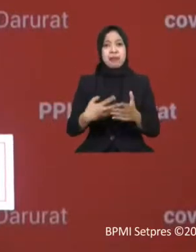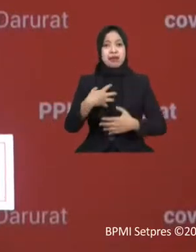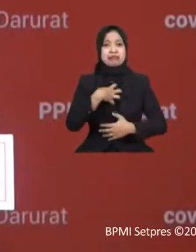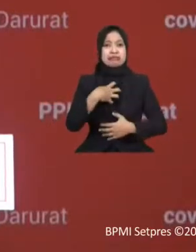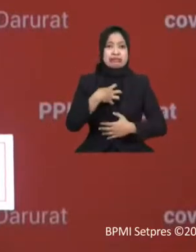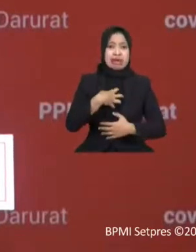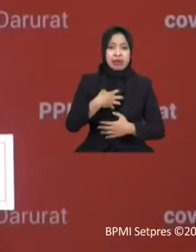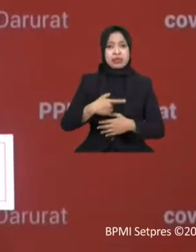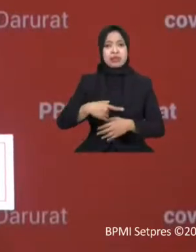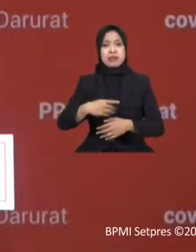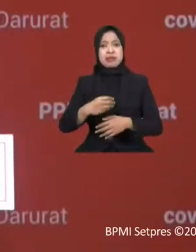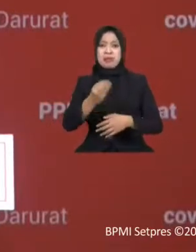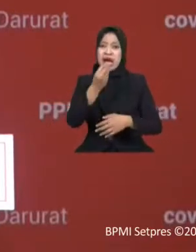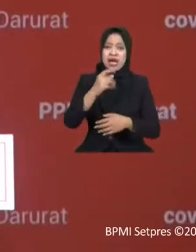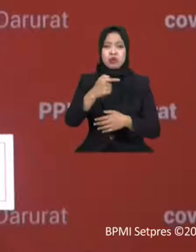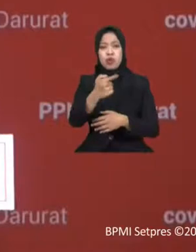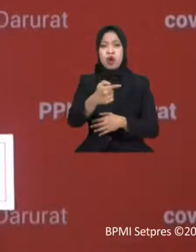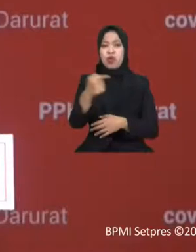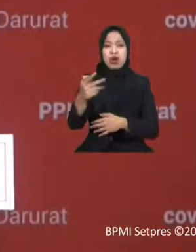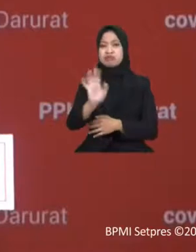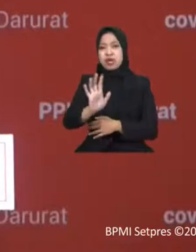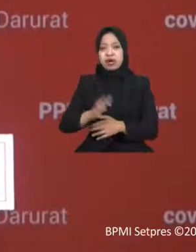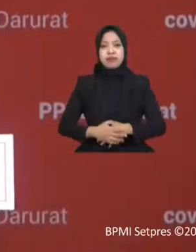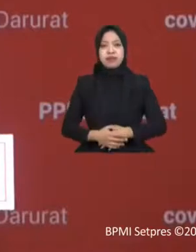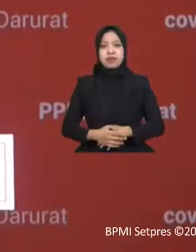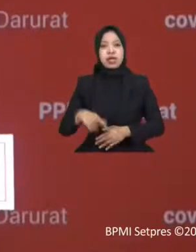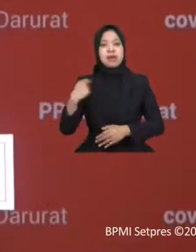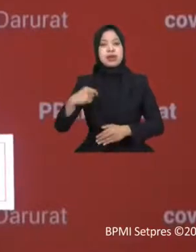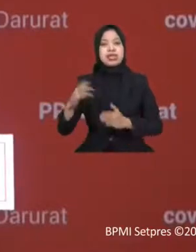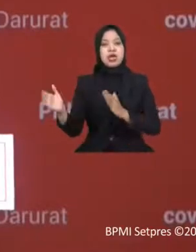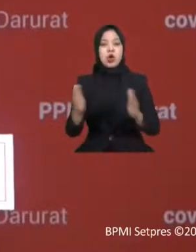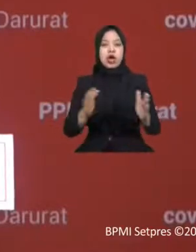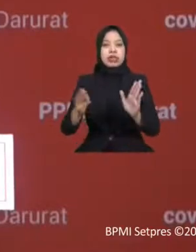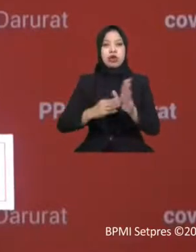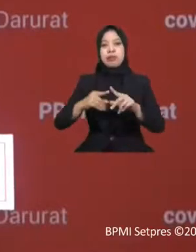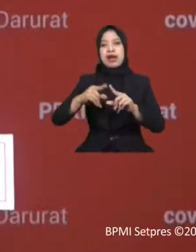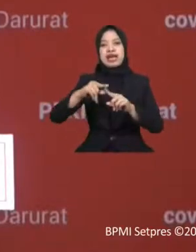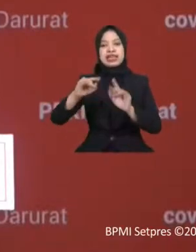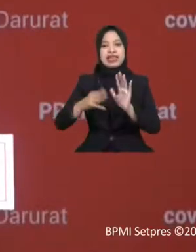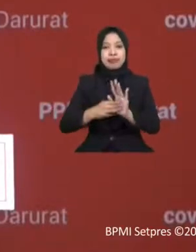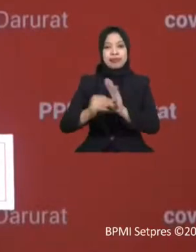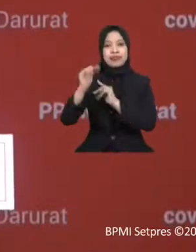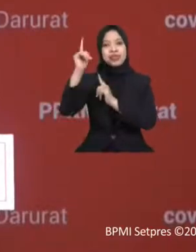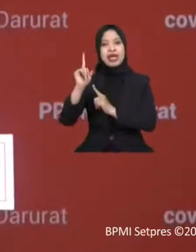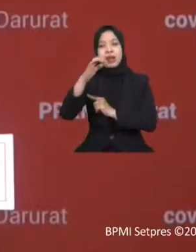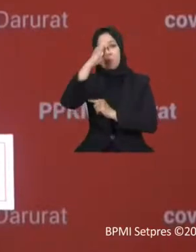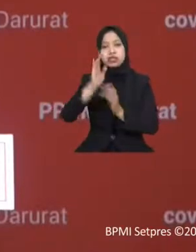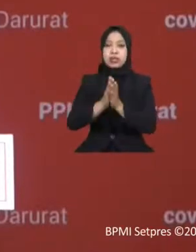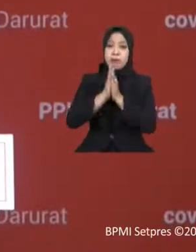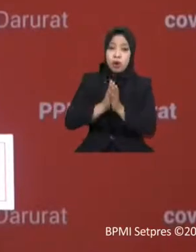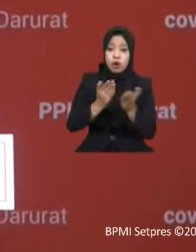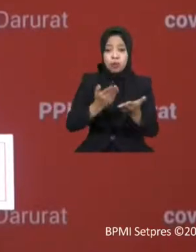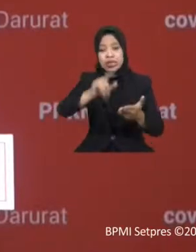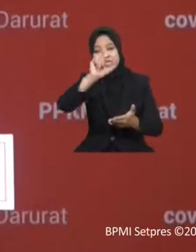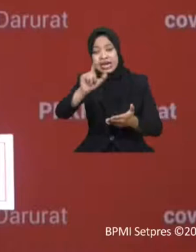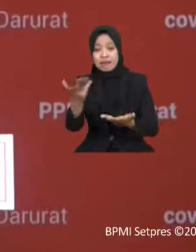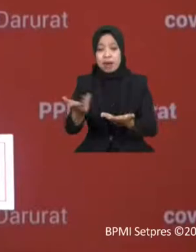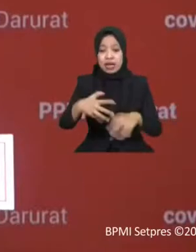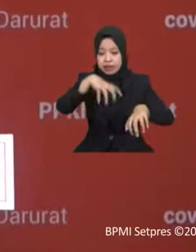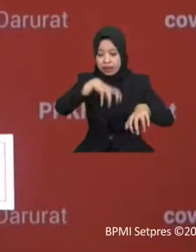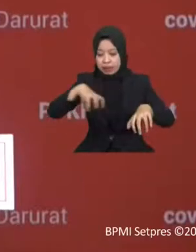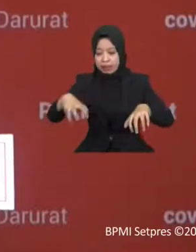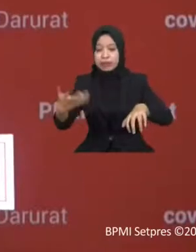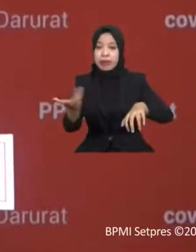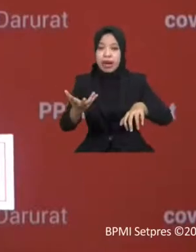kebutuhan pokok Menko Luhut memberikan arahan kepada TNI Polri untuk mencari lokasi